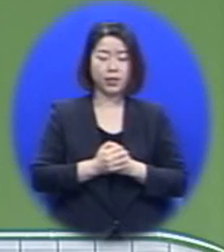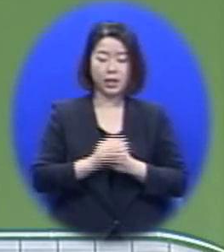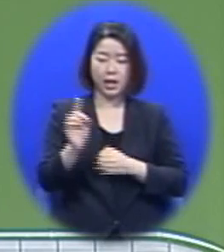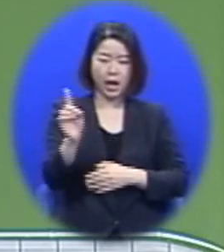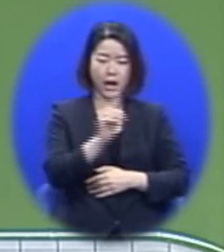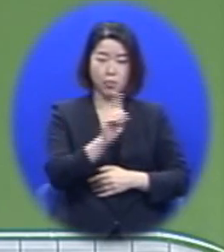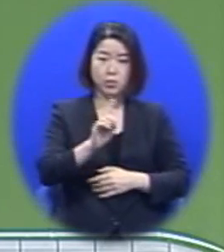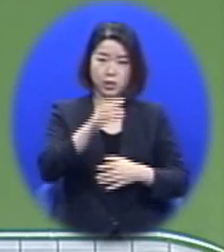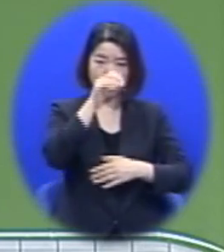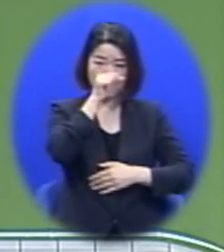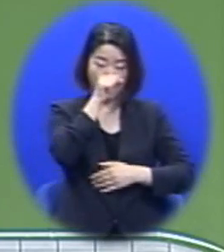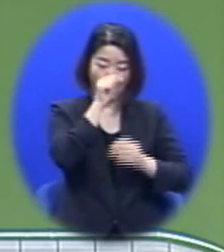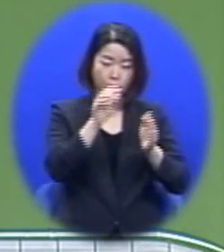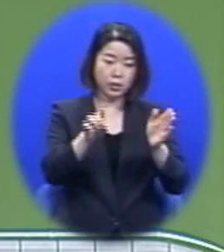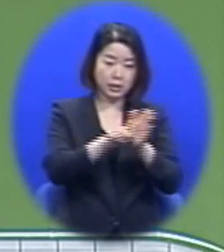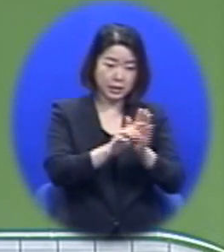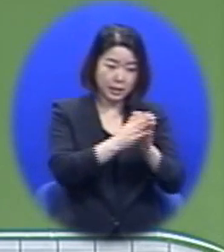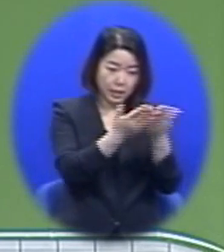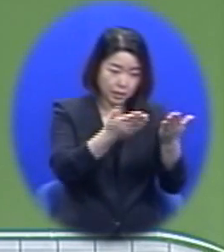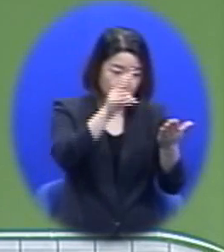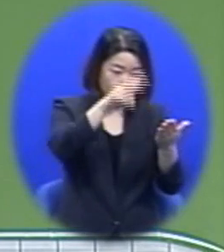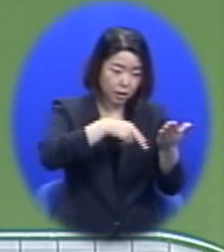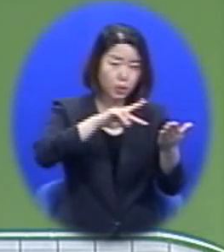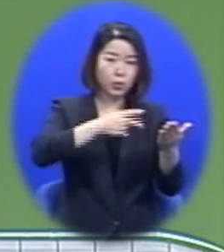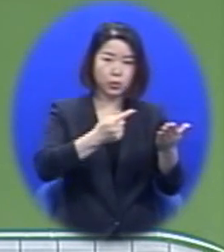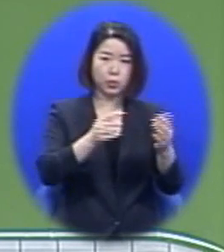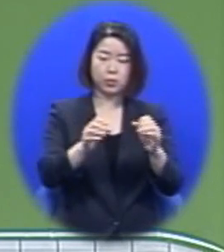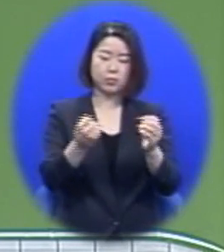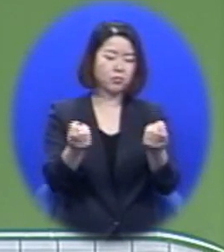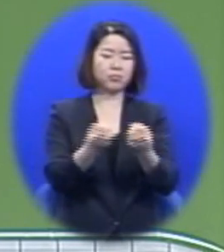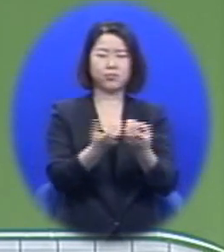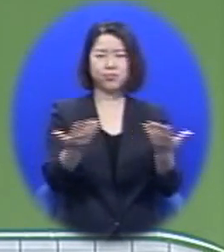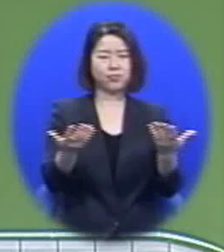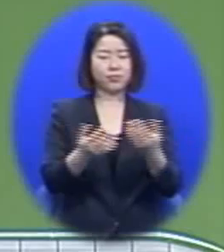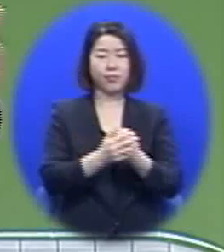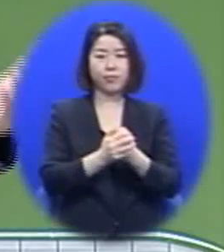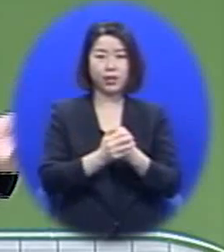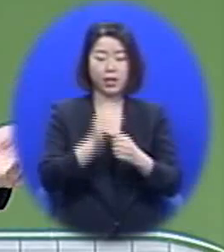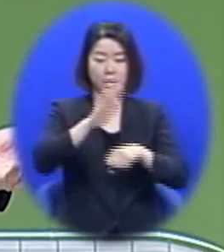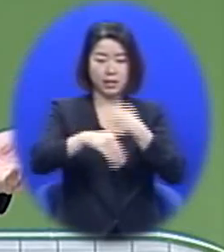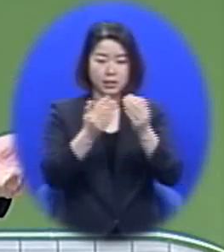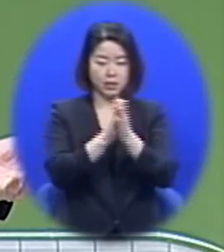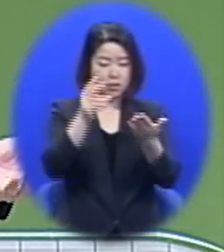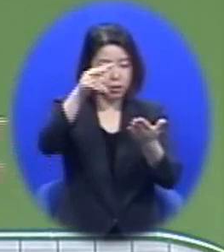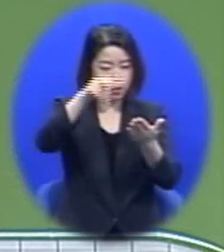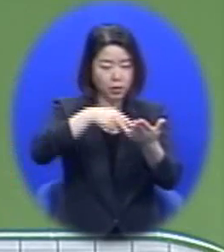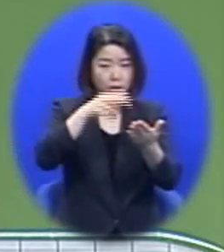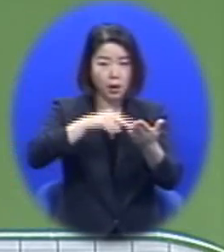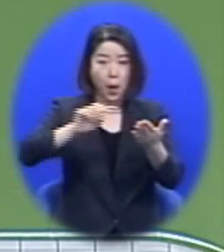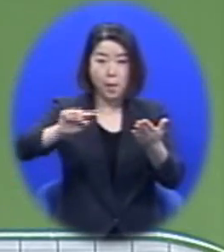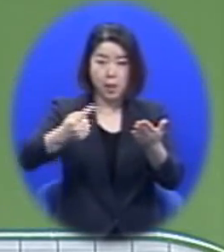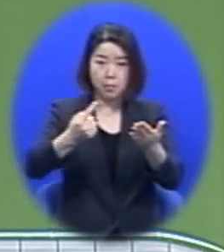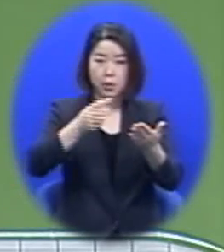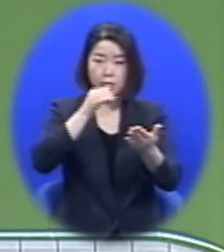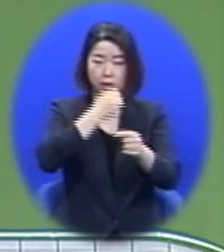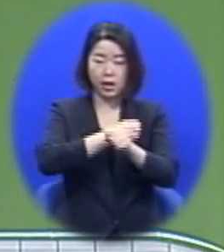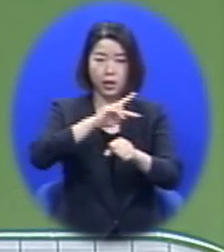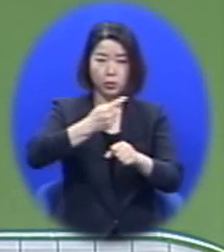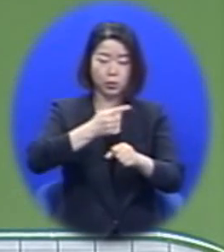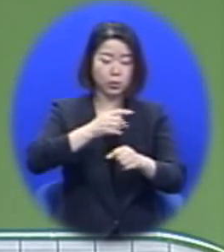아무리 좋은 신앙서적을 읽어도 소용없다. 성경을 100번 읽어도, 40일 금식을